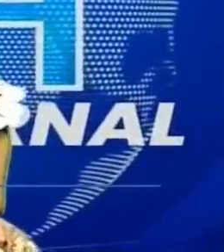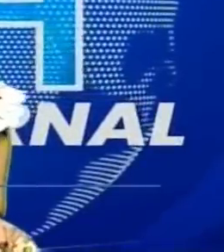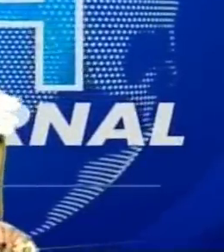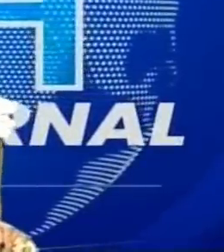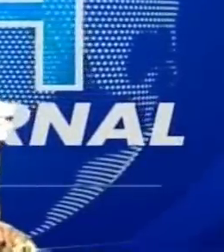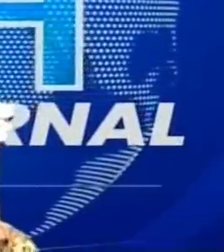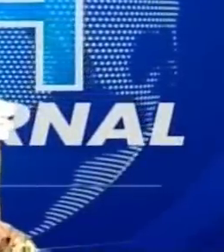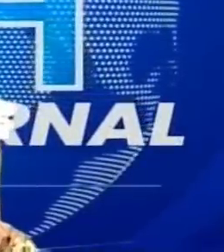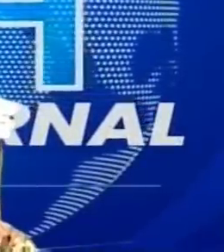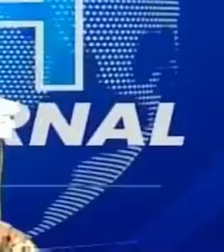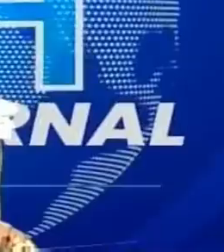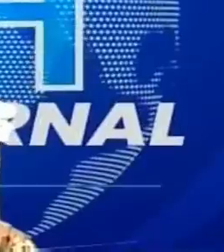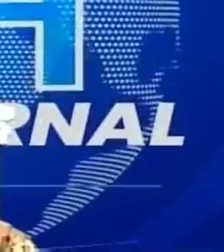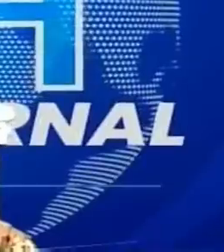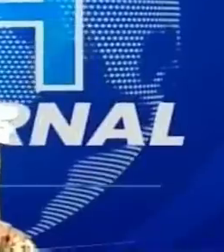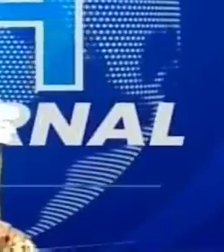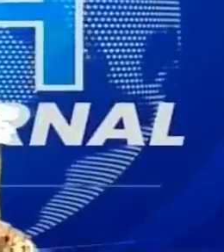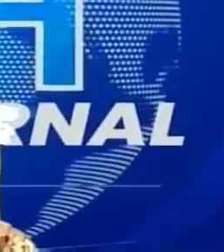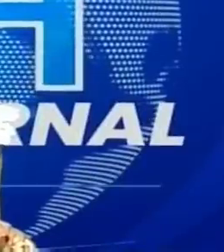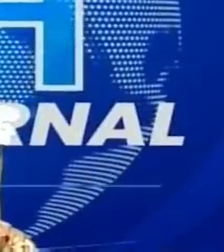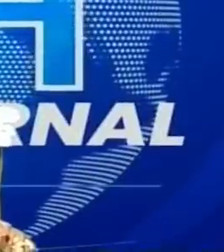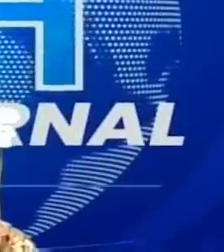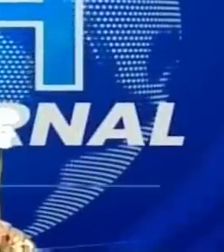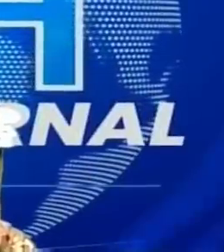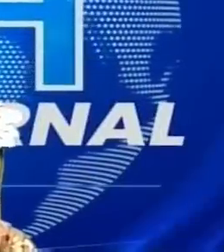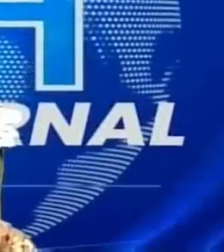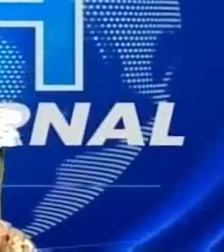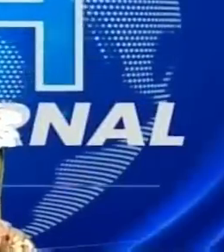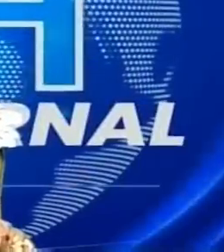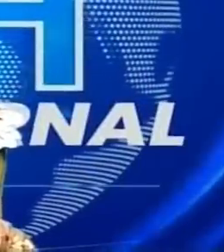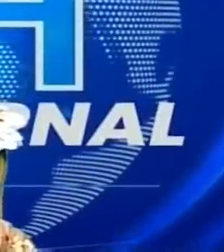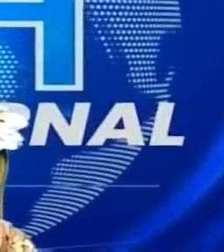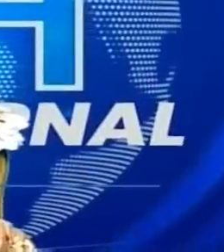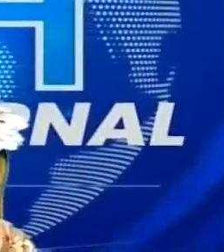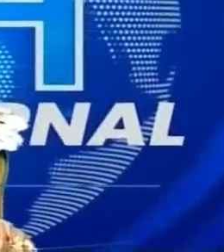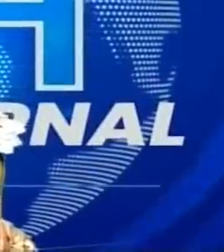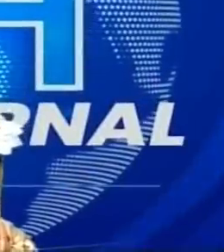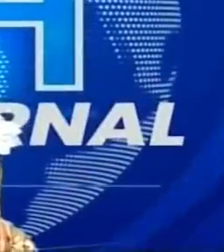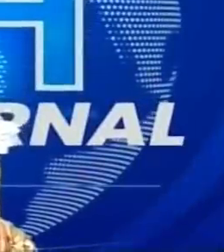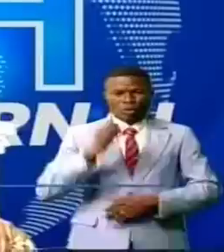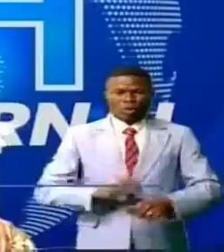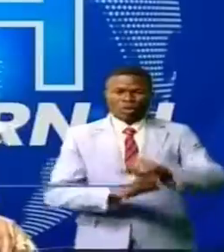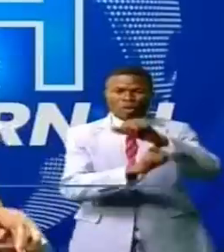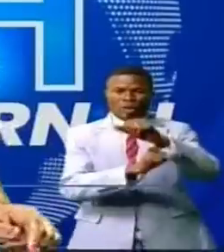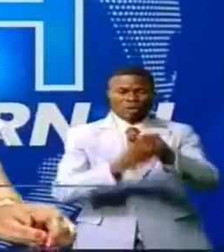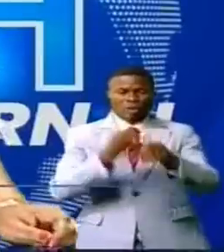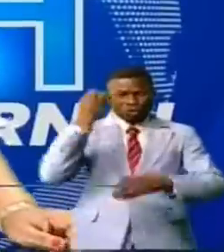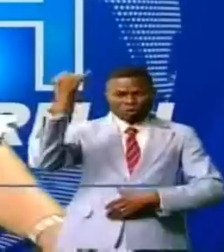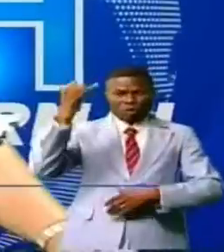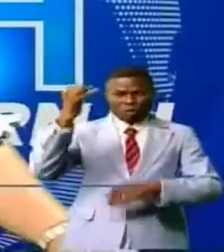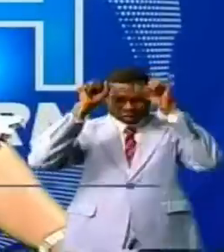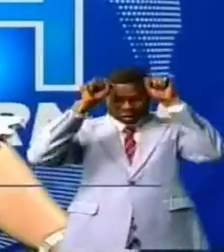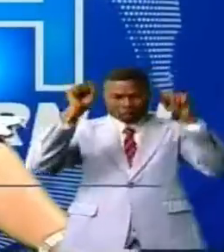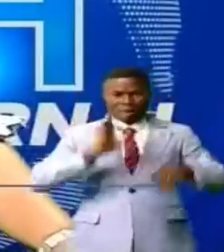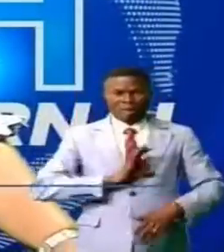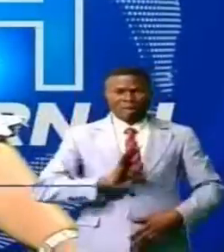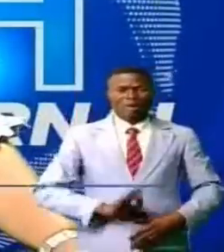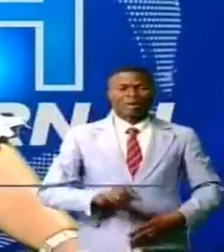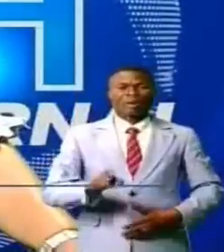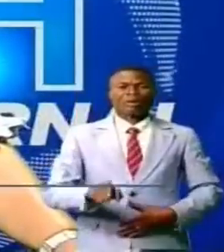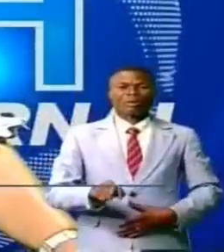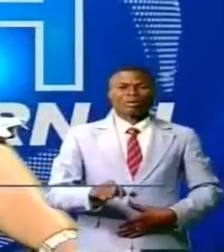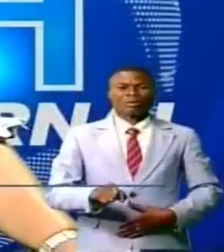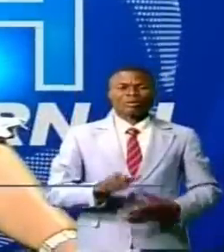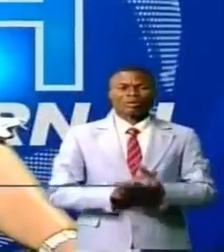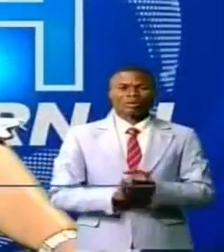de Nairobi, les ambassadeurs de l'Union européenne apportent leur soutien à cette initiative du président de la République, Félix-Antoine